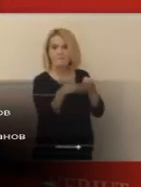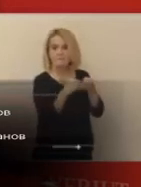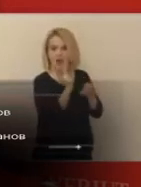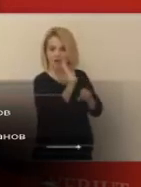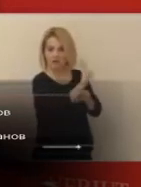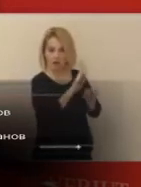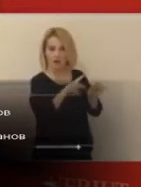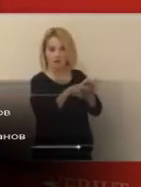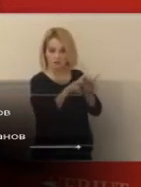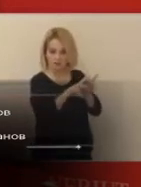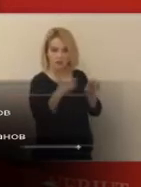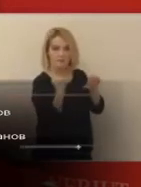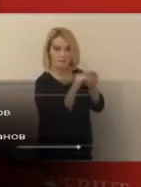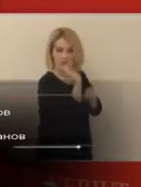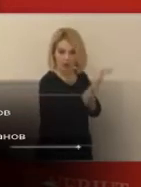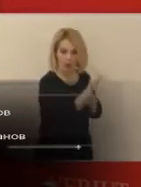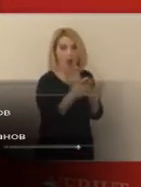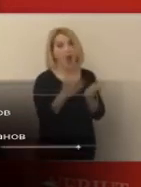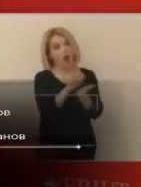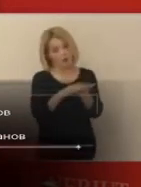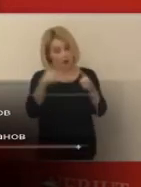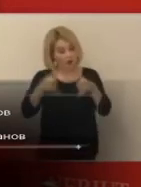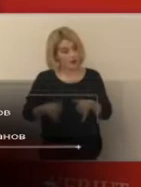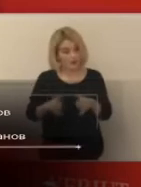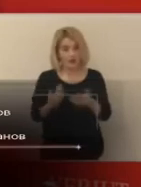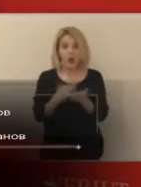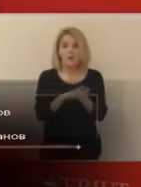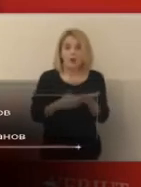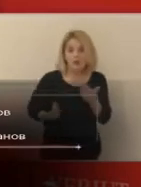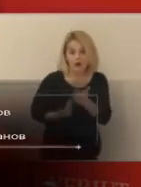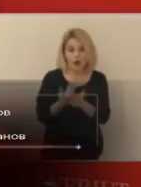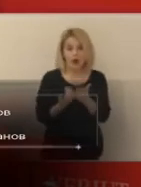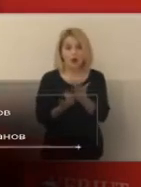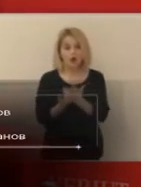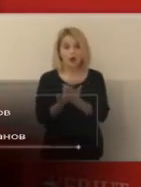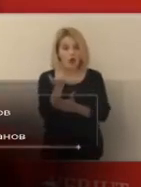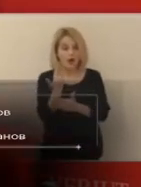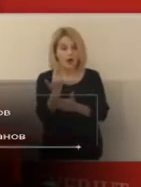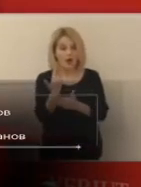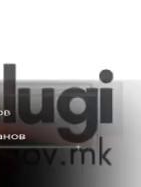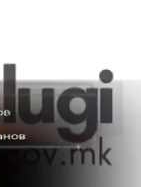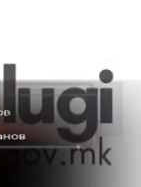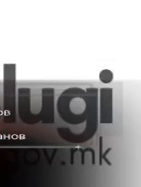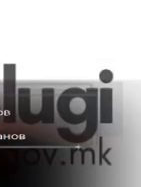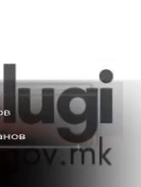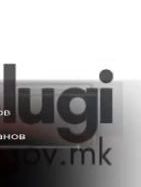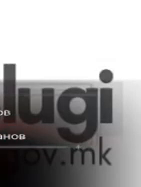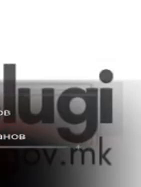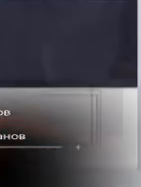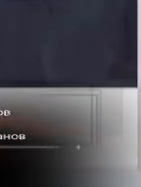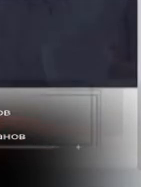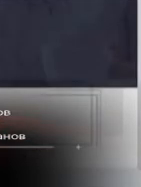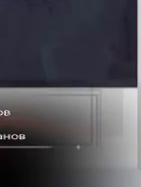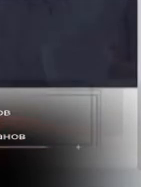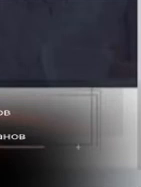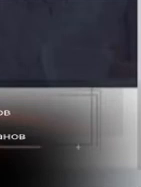Министерството, но веќе од денеска ќе пуштиме во употреба една нова електронска услуга со која што фактички